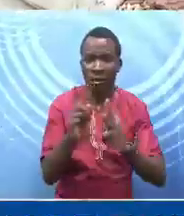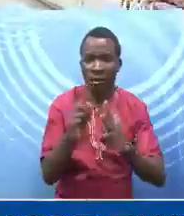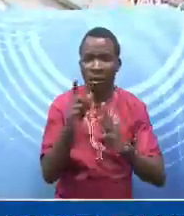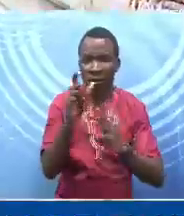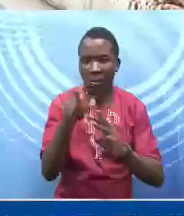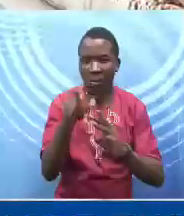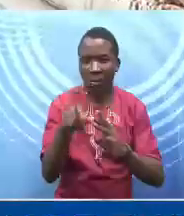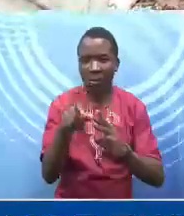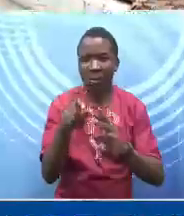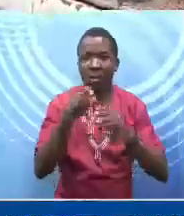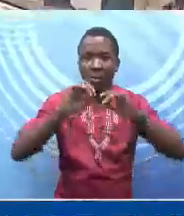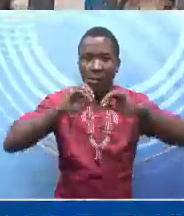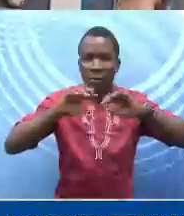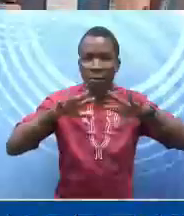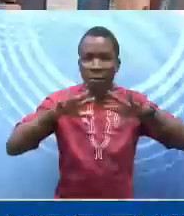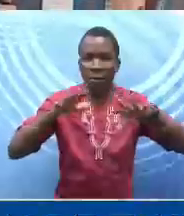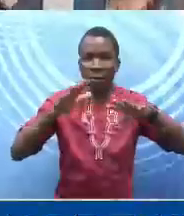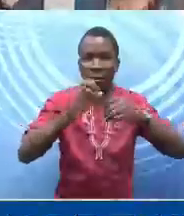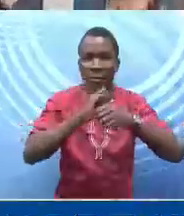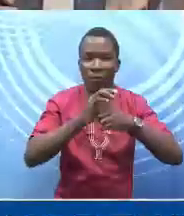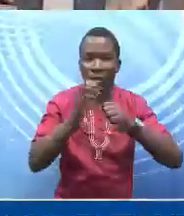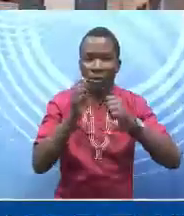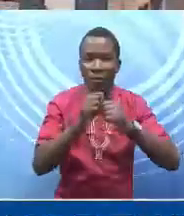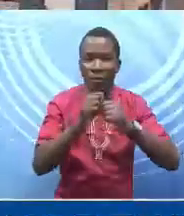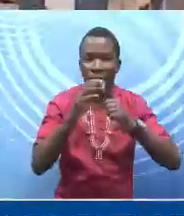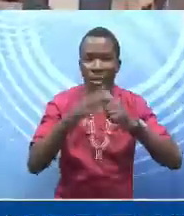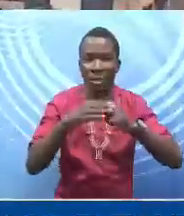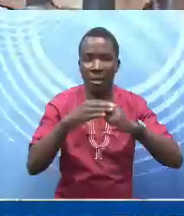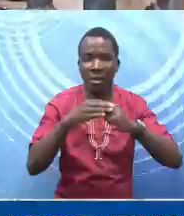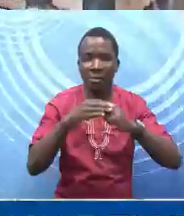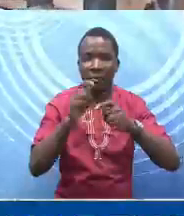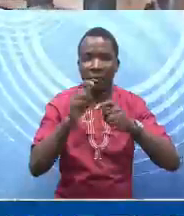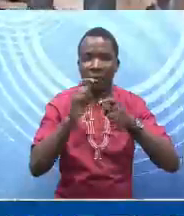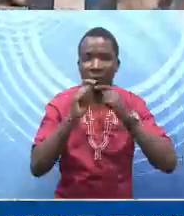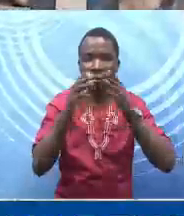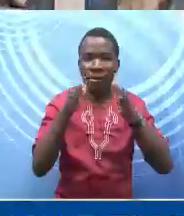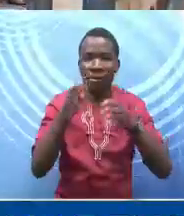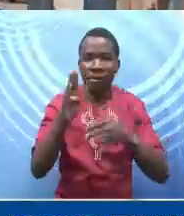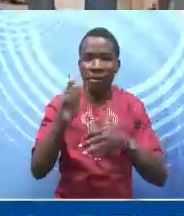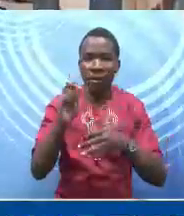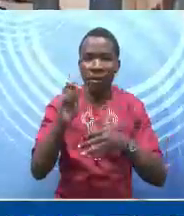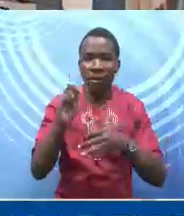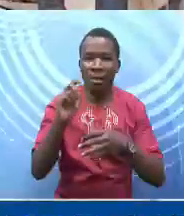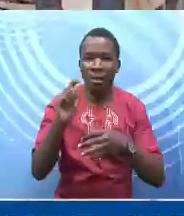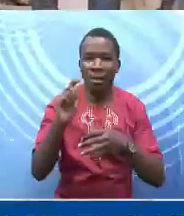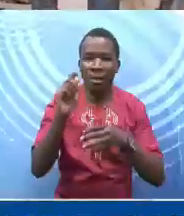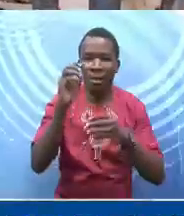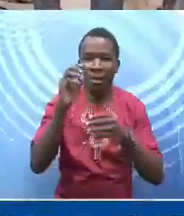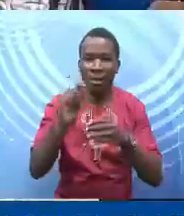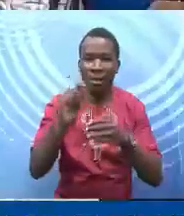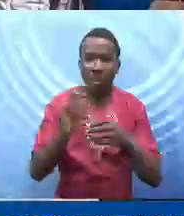uba nyirabayazana mu gukwirakwiza icyorezo cya COVID-19. Ibarushimwe biwe iki Kevin Christian, BTN